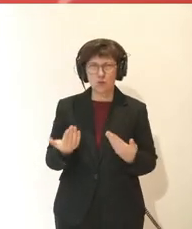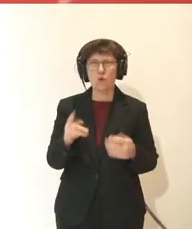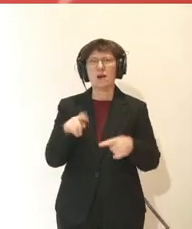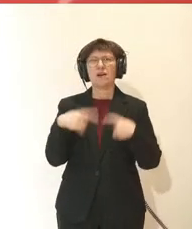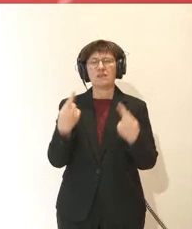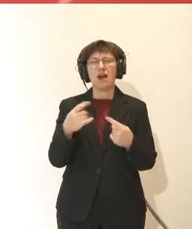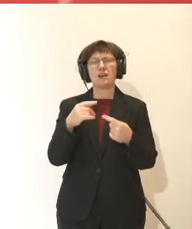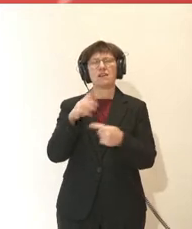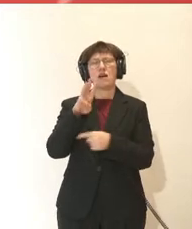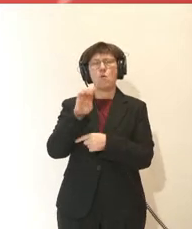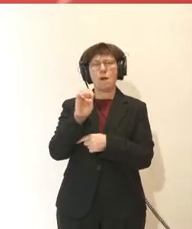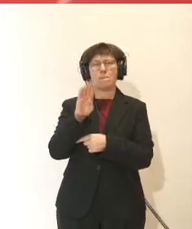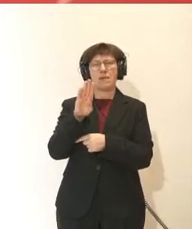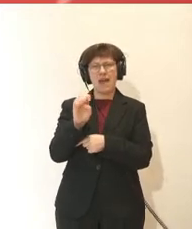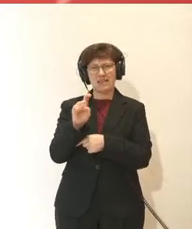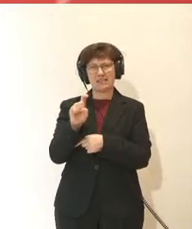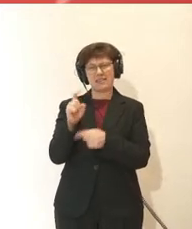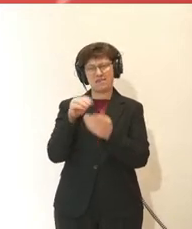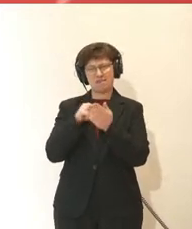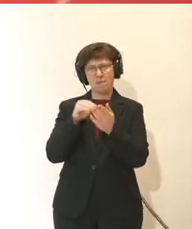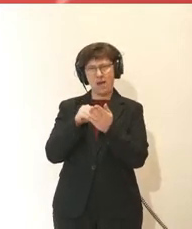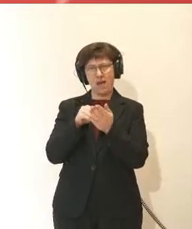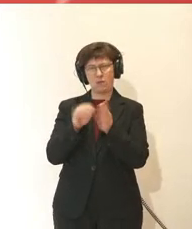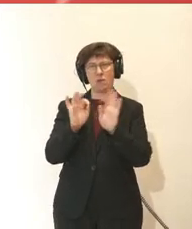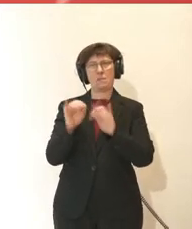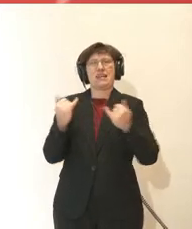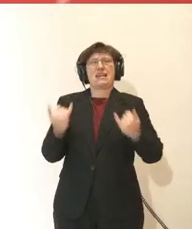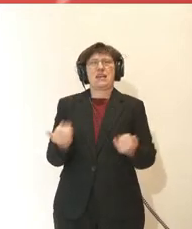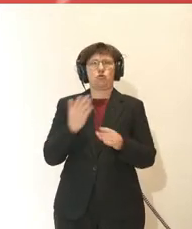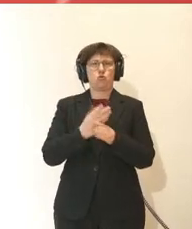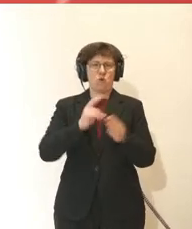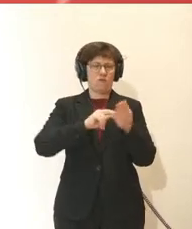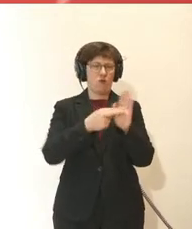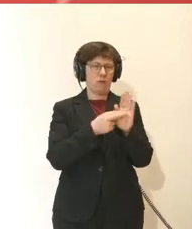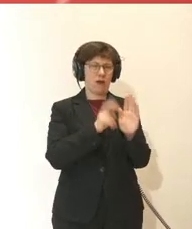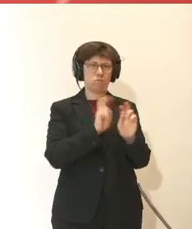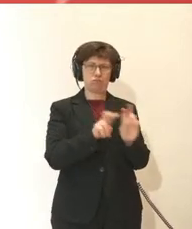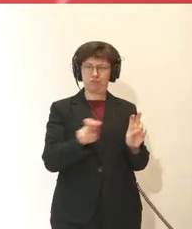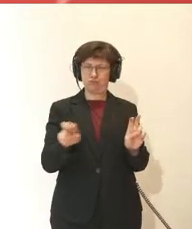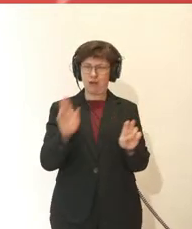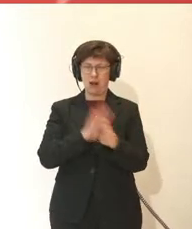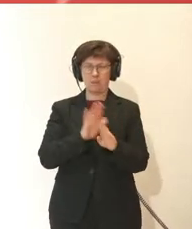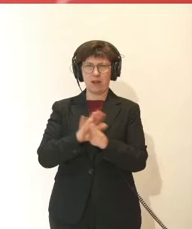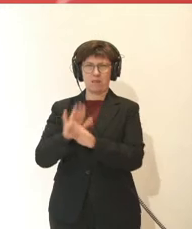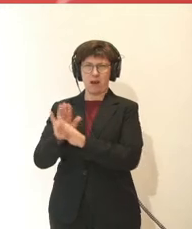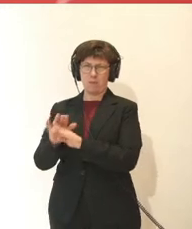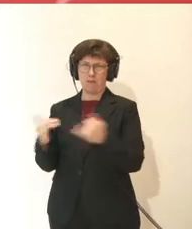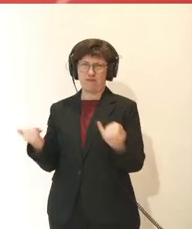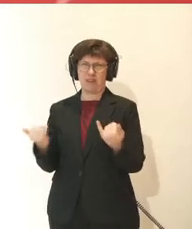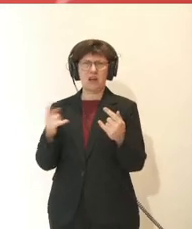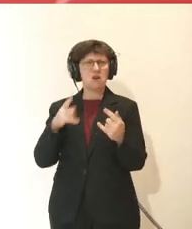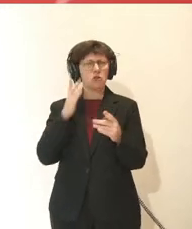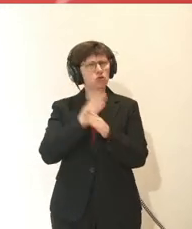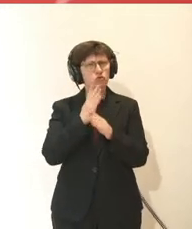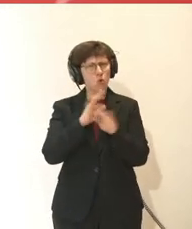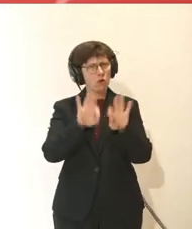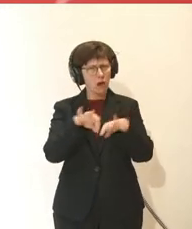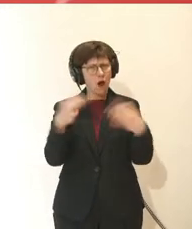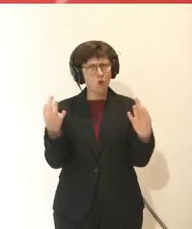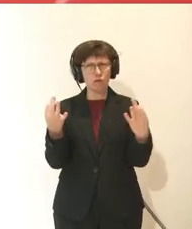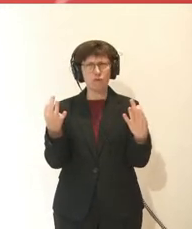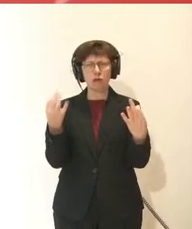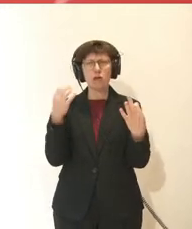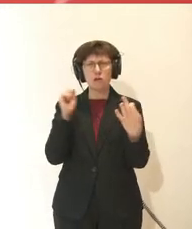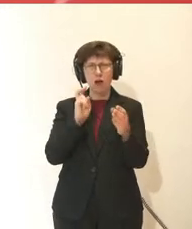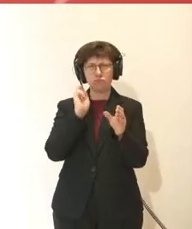nehmt an der websession teil und macht das am besten jetzt schon mal probiert das aus ob das klappt es müsste schon geöffnet sein und dann könnt ihr